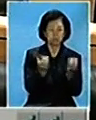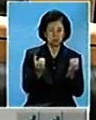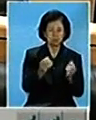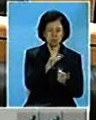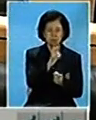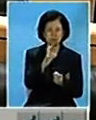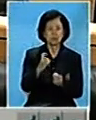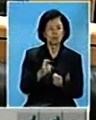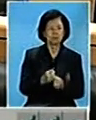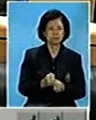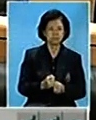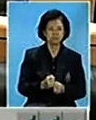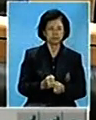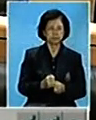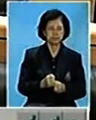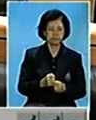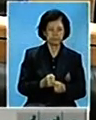ท่านประธานที่เคารพครับ